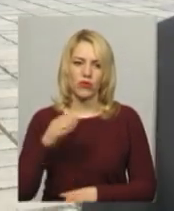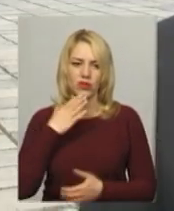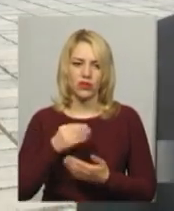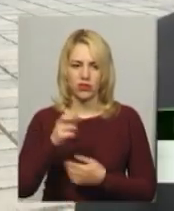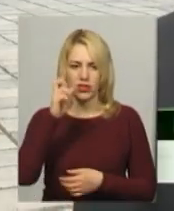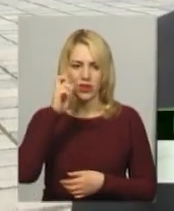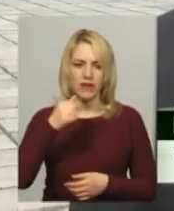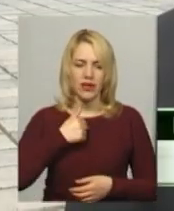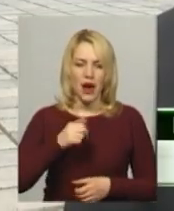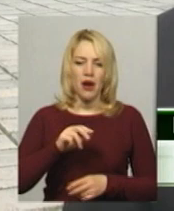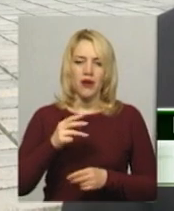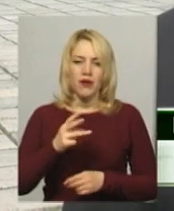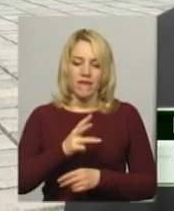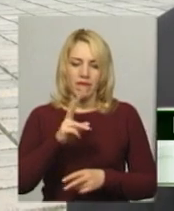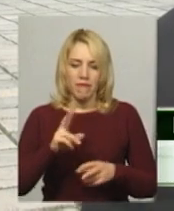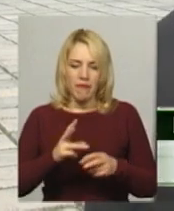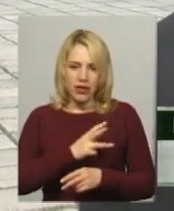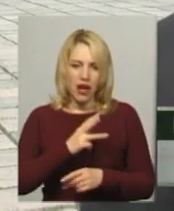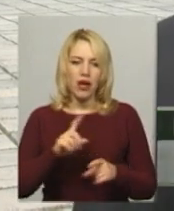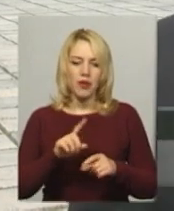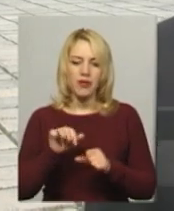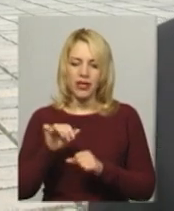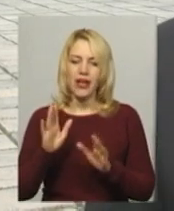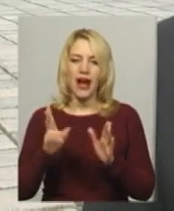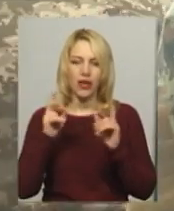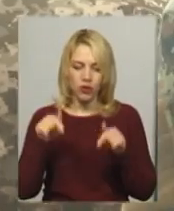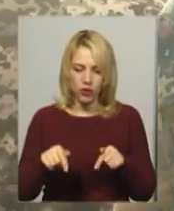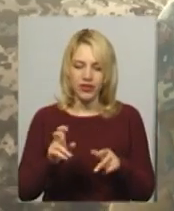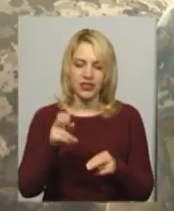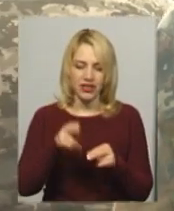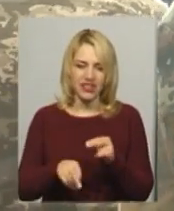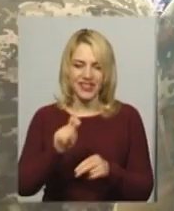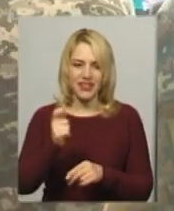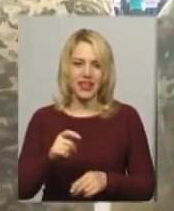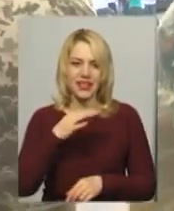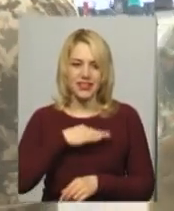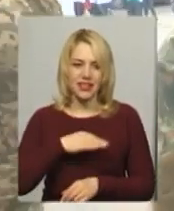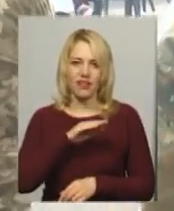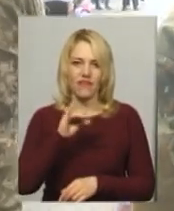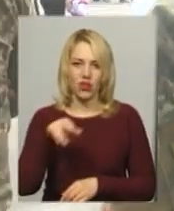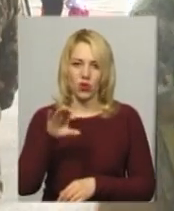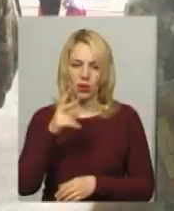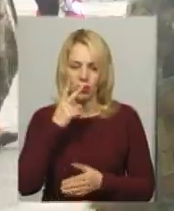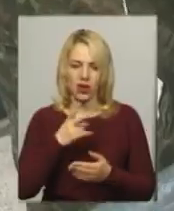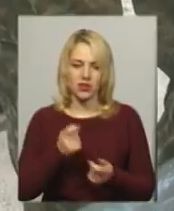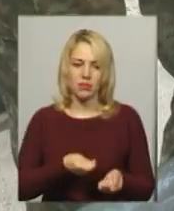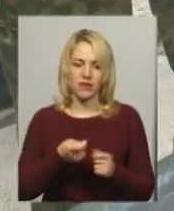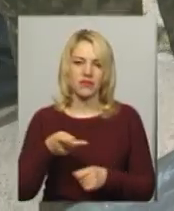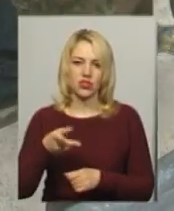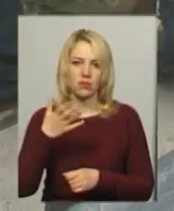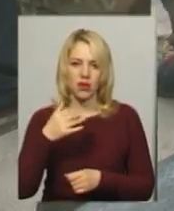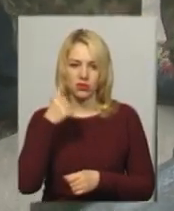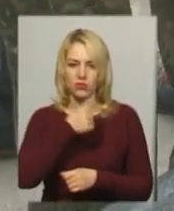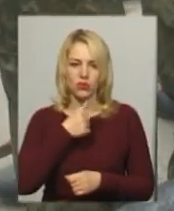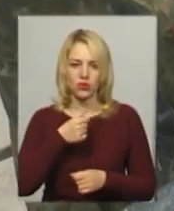Я бажаю, щоб вони захищали тільки отак, як тут, і закінчилась війна. Син Федора Володимир показує нам привезені в 2005-му зі